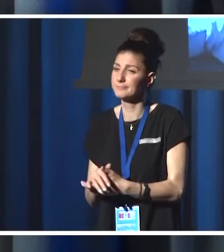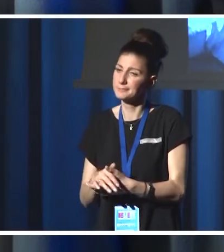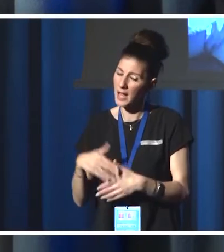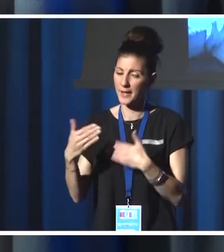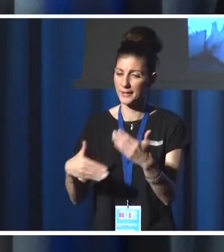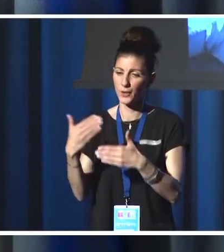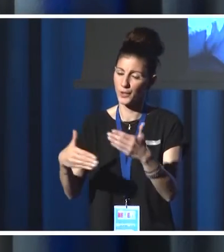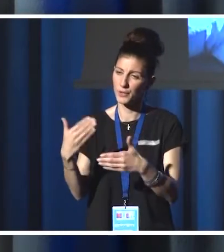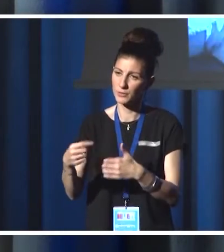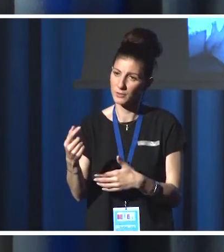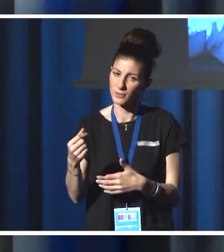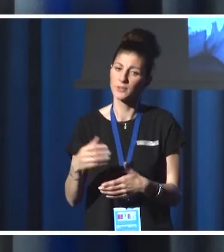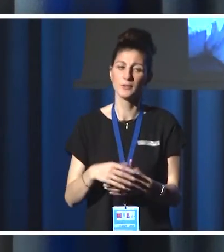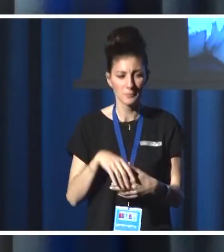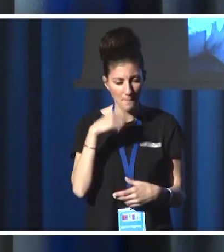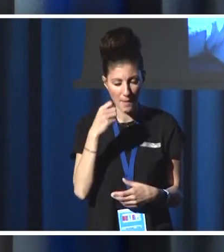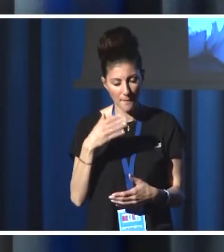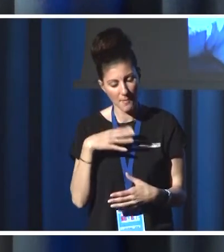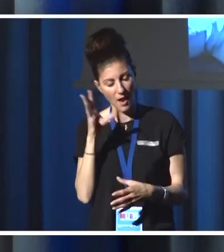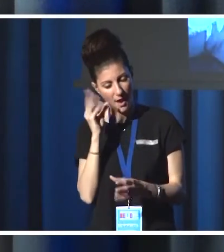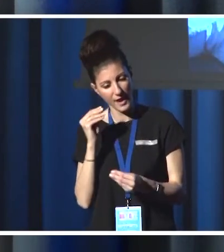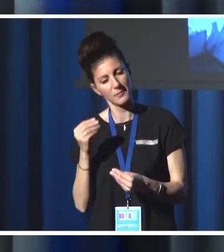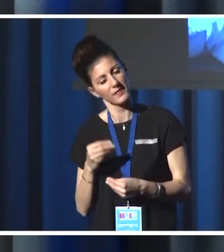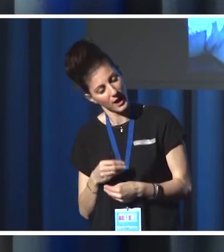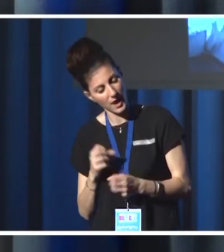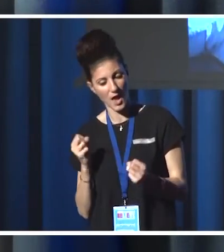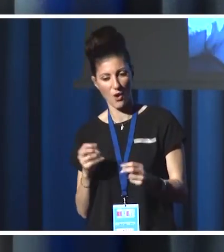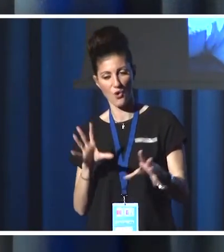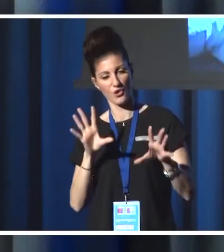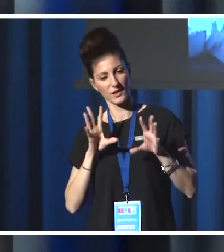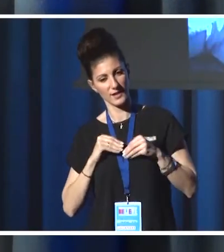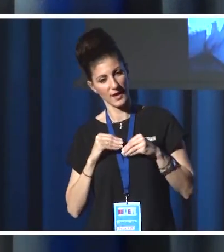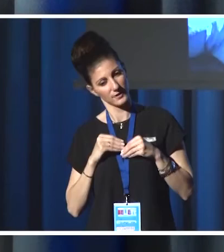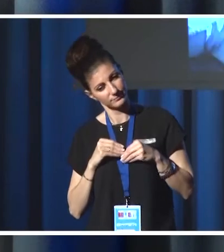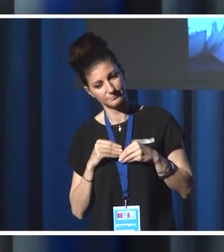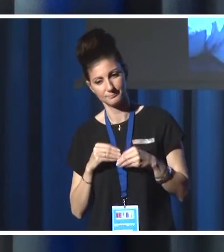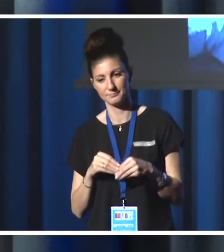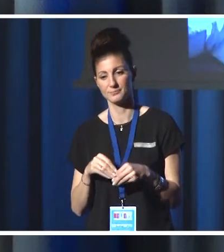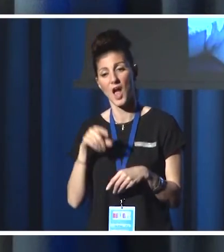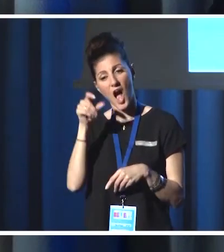σήμερα πετάει για είναι πάνω από 16 χρόνια